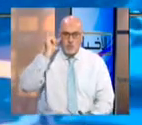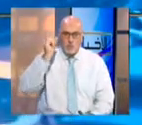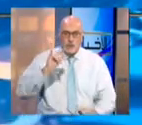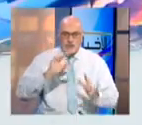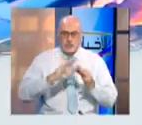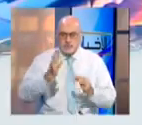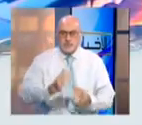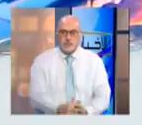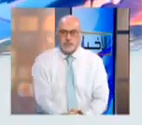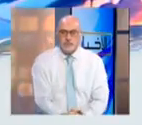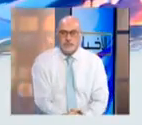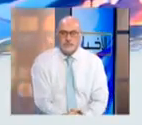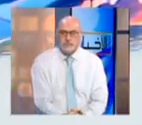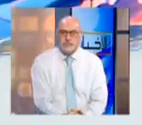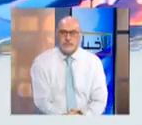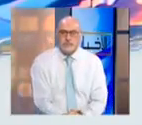سليم حمادي وتفاصيل.